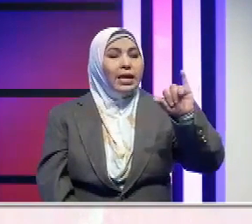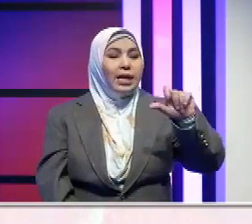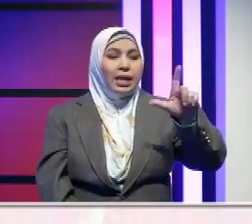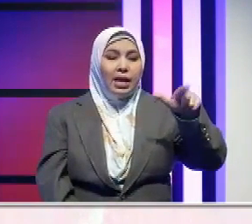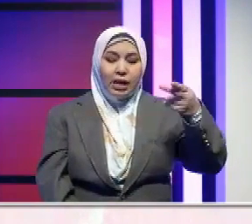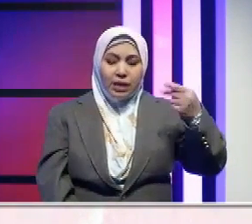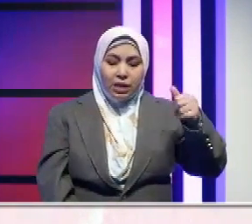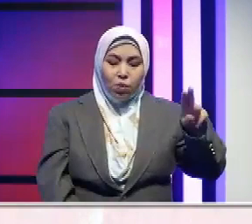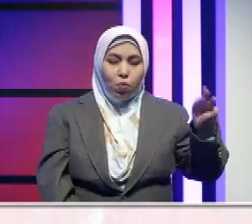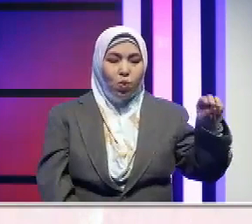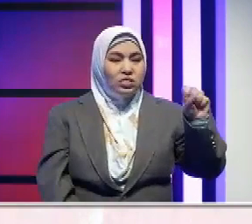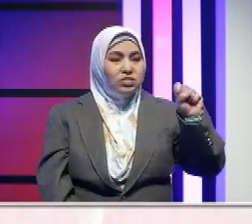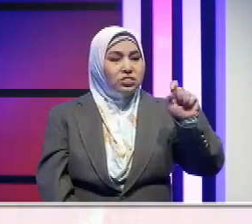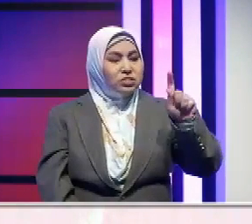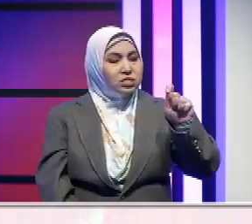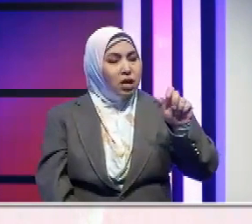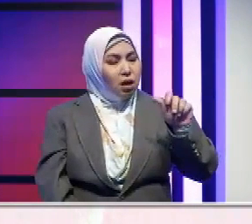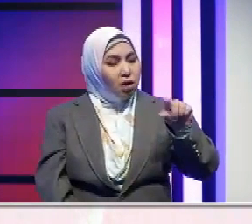إليه